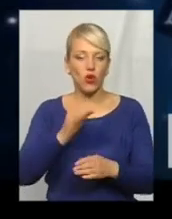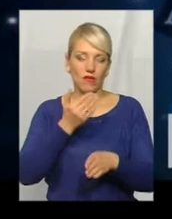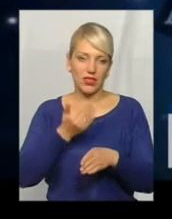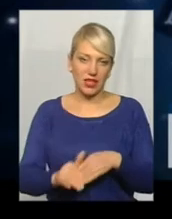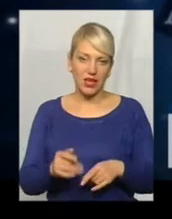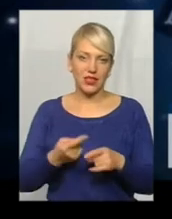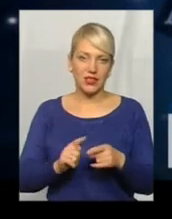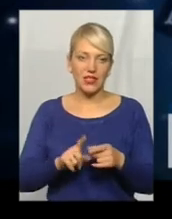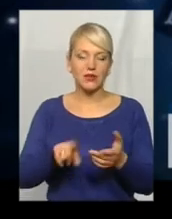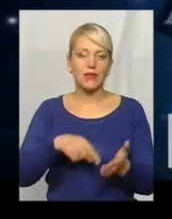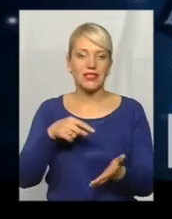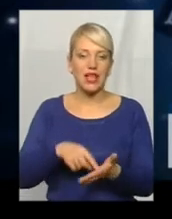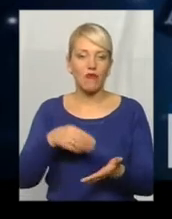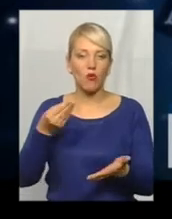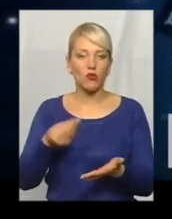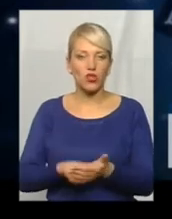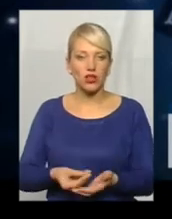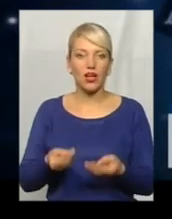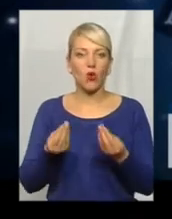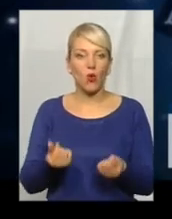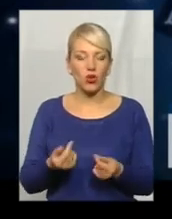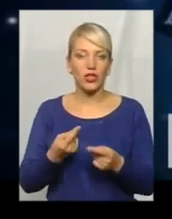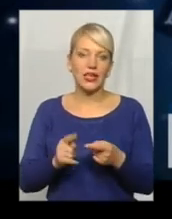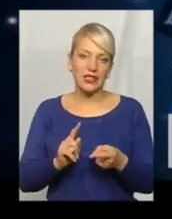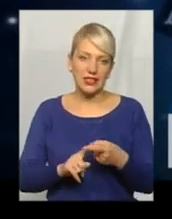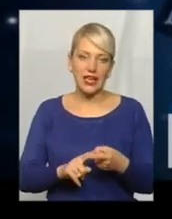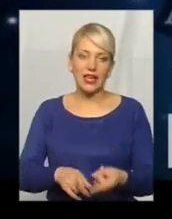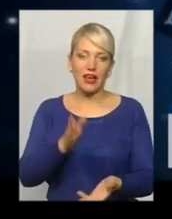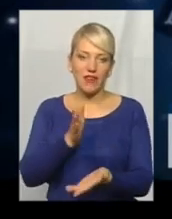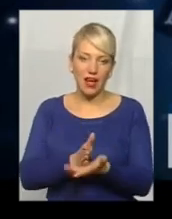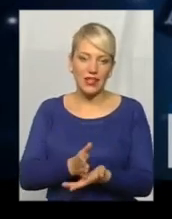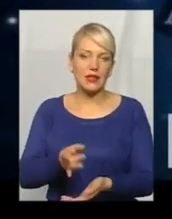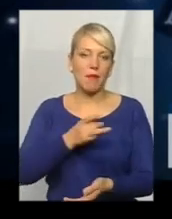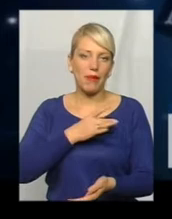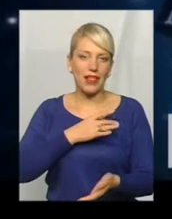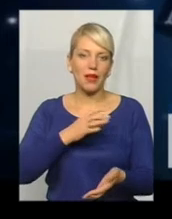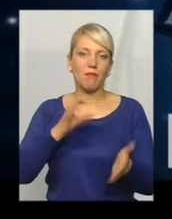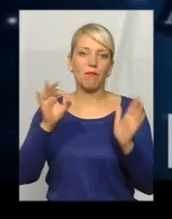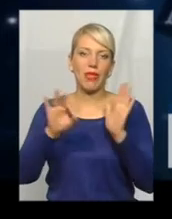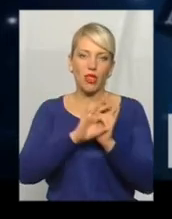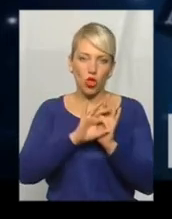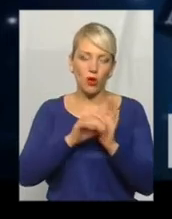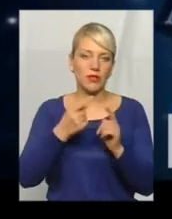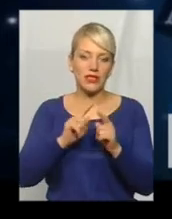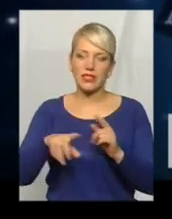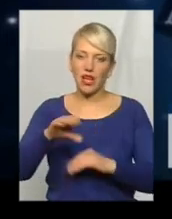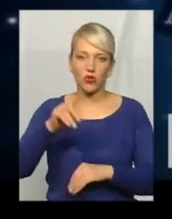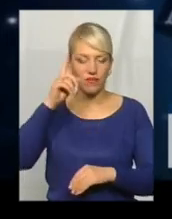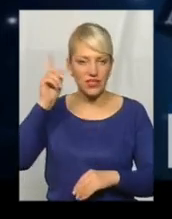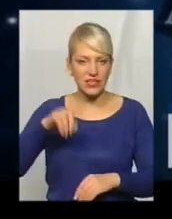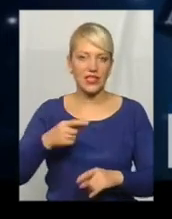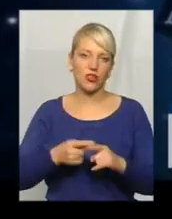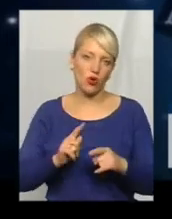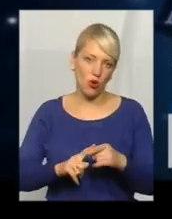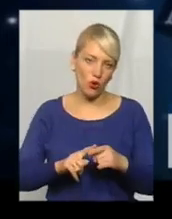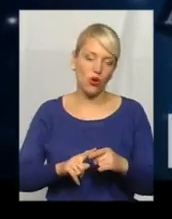це з місцевого бюджету кошти. Це являється білим п'ятном, за нього знають всі. І його періодично, ну